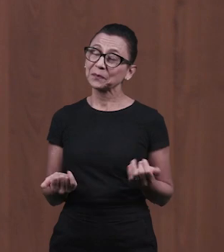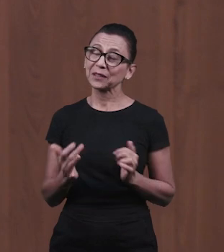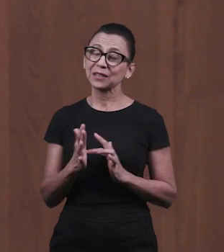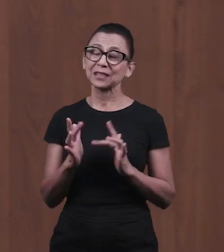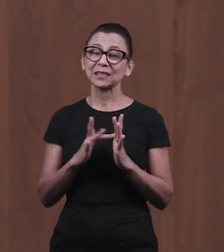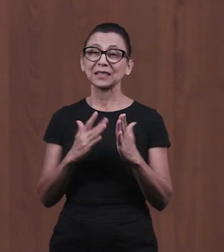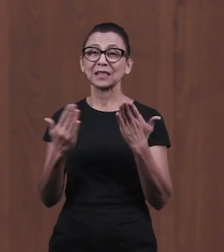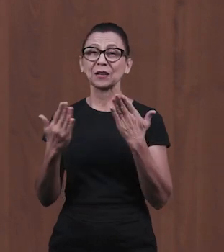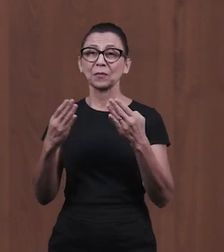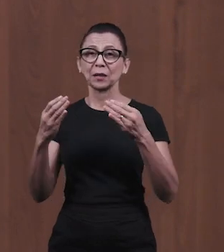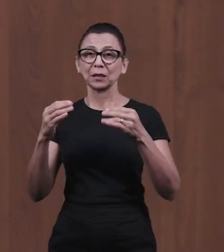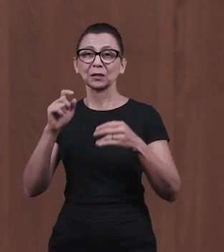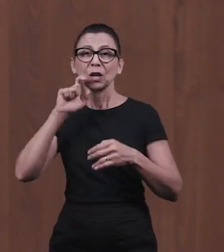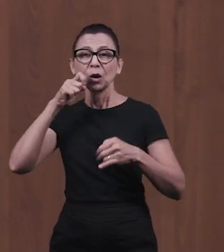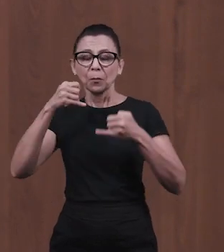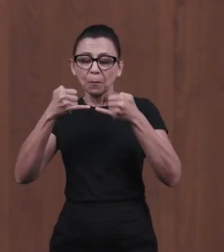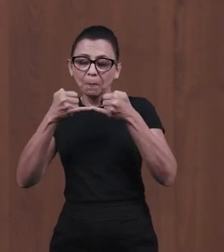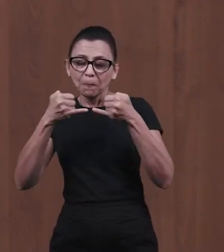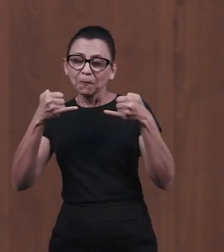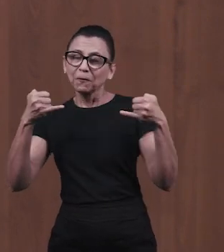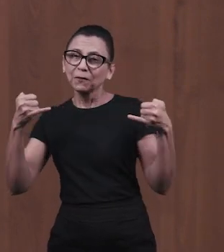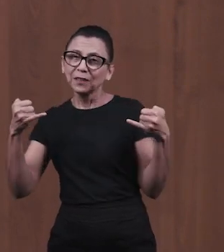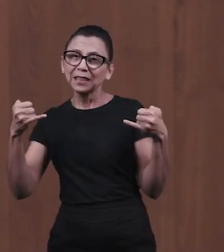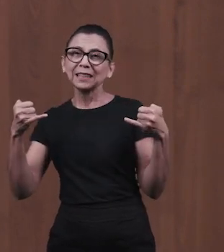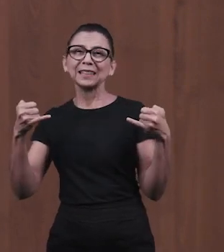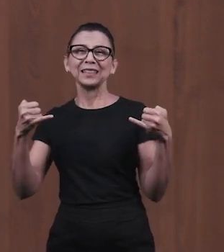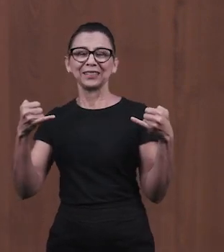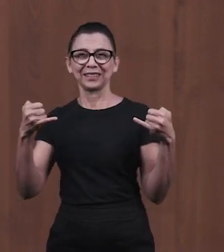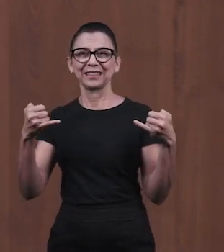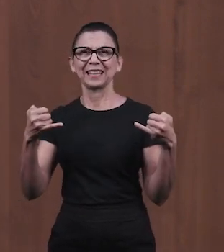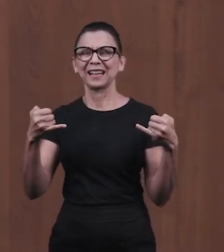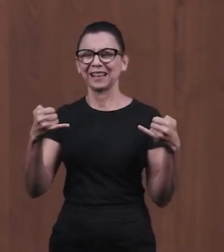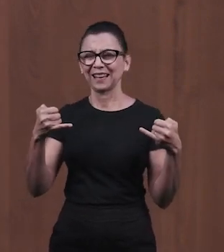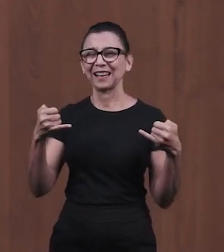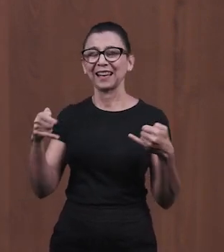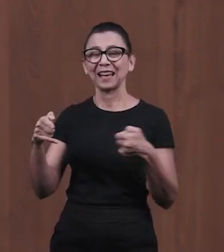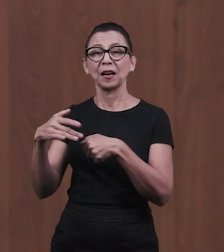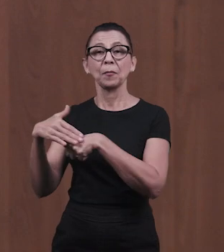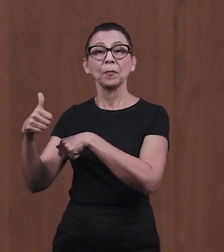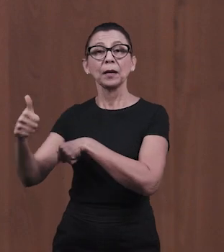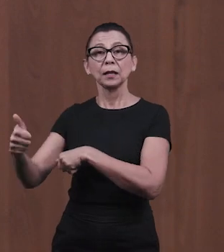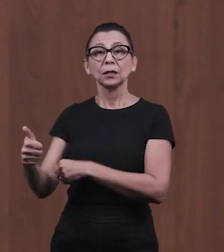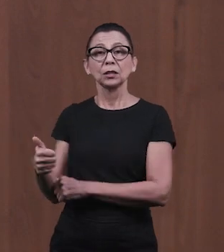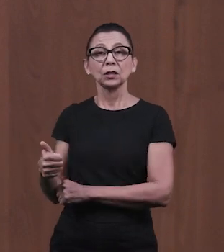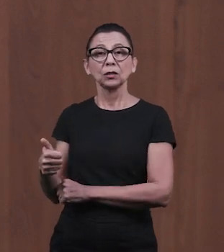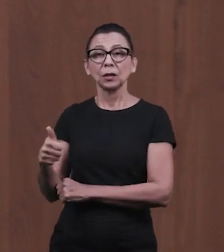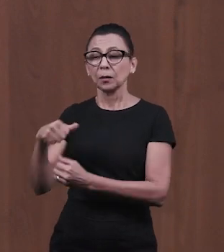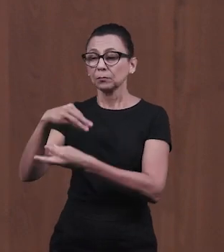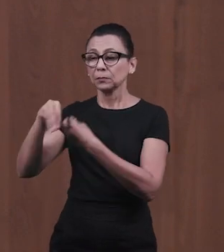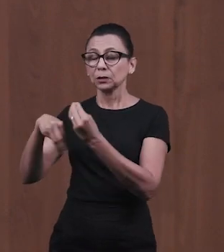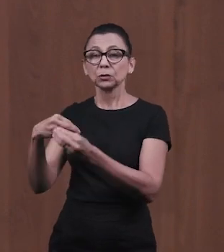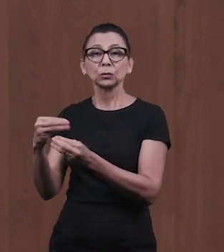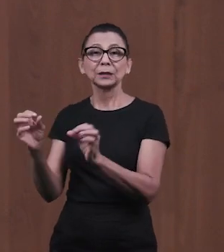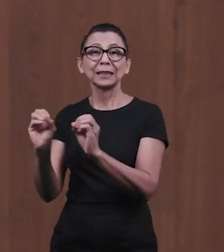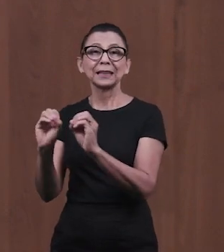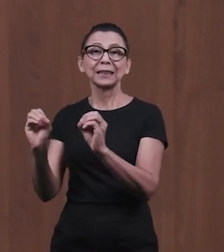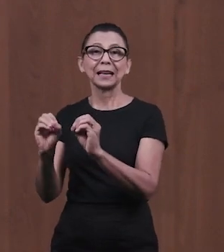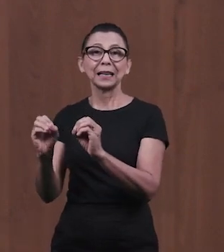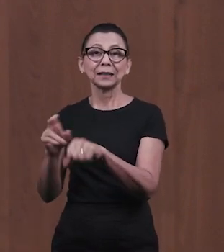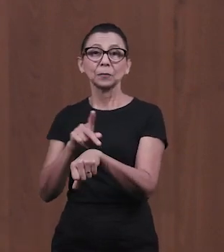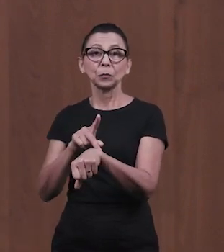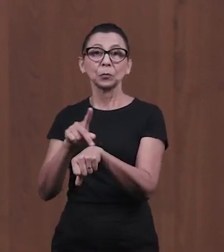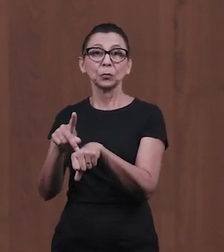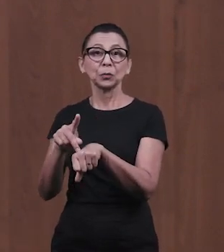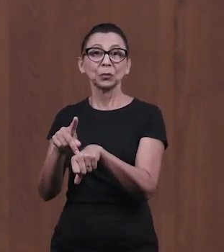Иисуса сравнивает с хлебом без закваски. Хлеб без закваски, он лучше, потому что в нем нет никакой